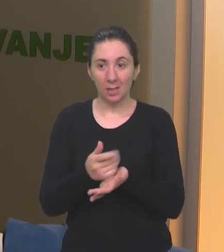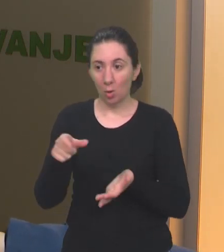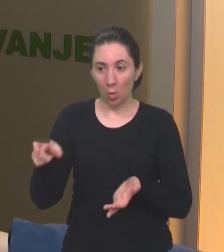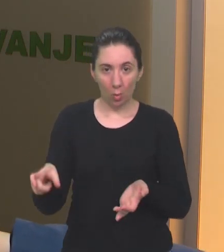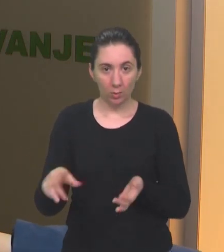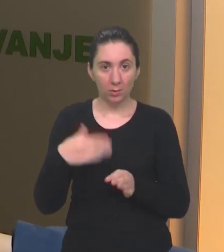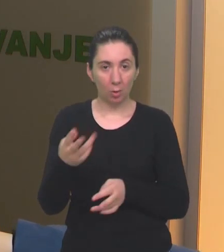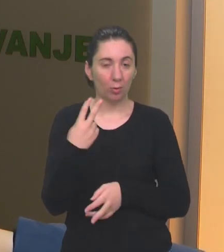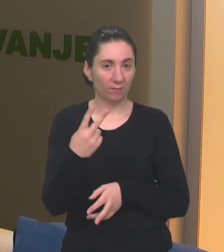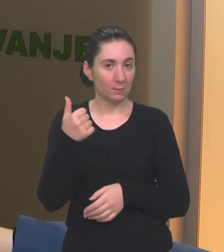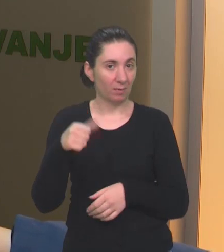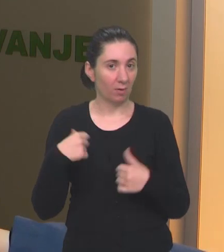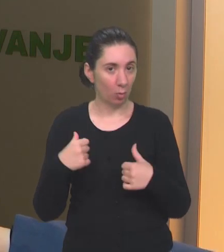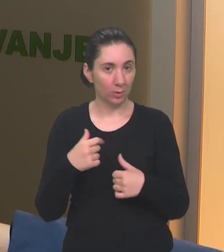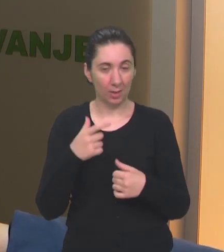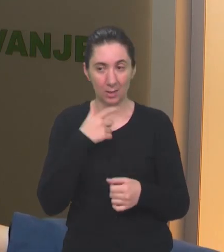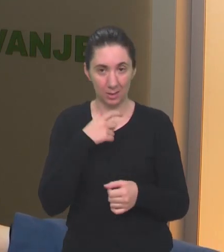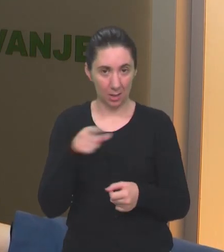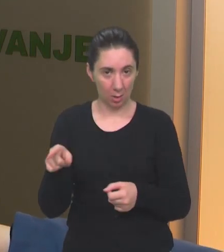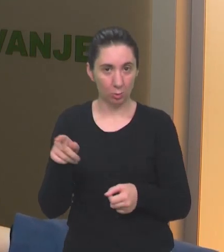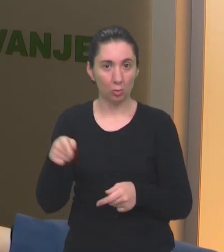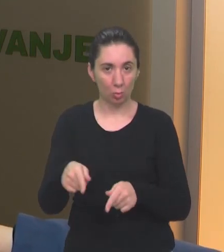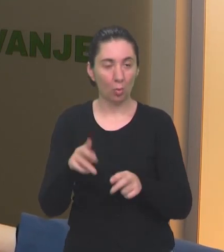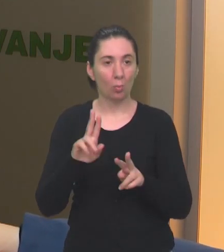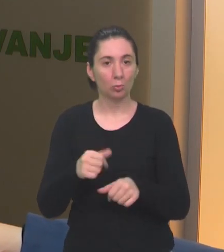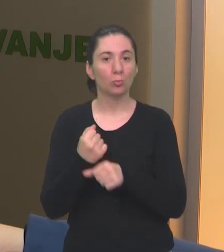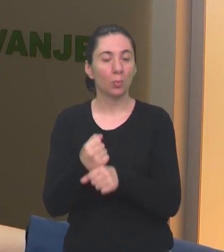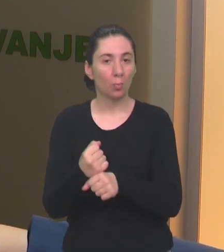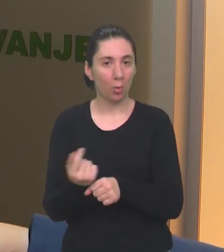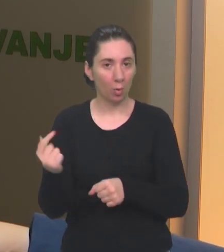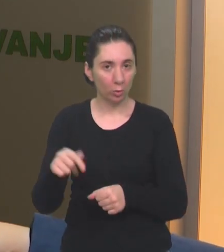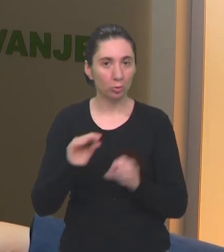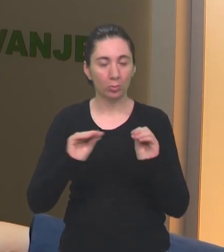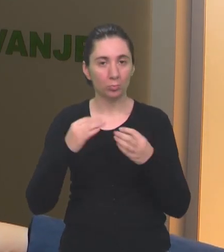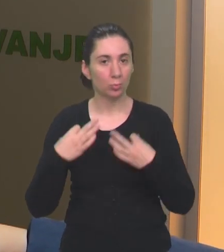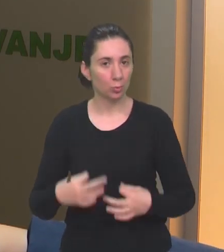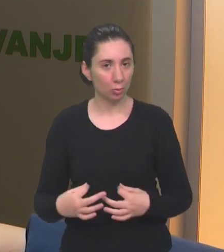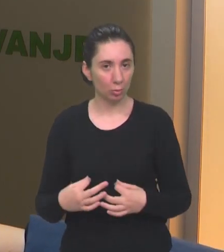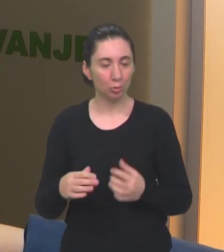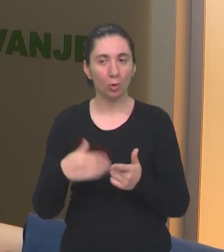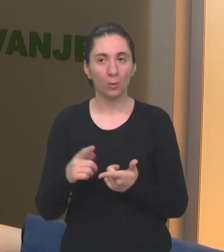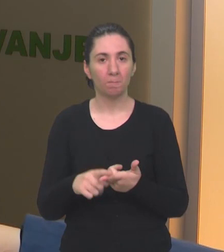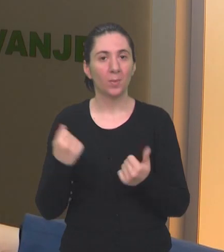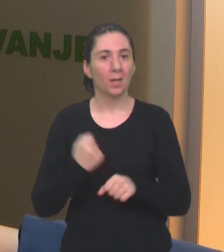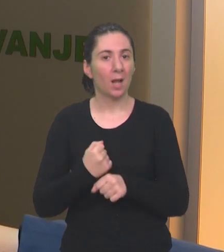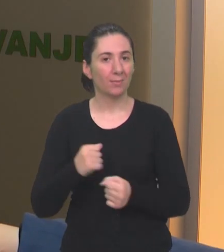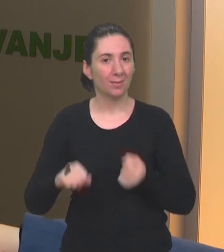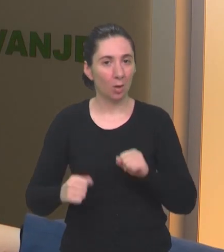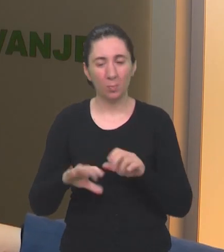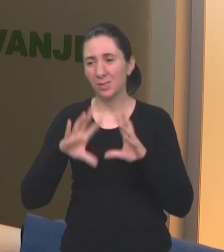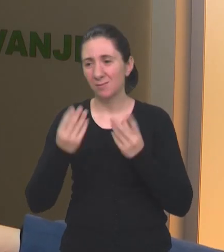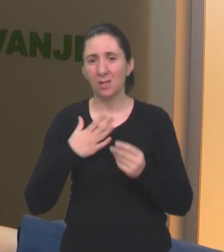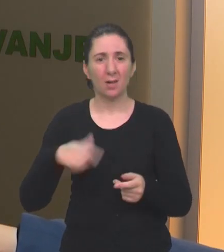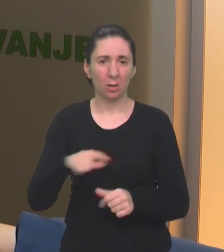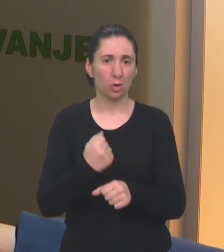korisnike nakon navršene 21. godine starosti, dakle tu će biti podrška edukacijskog stručnjaka, zatim radnog terapeuta i svih